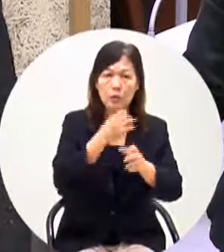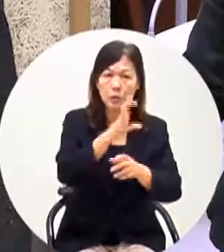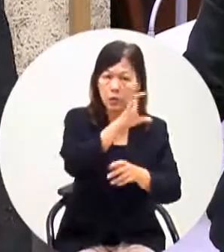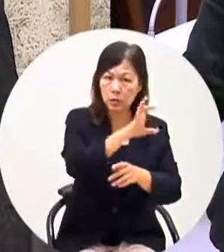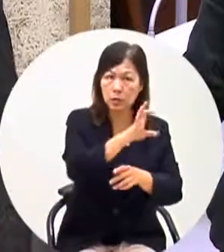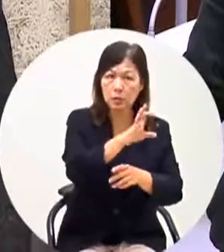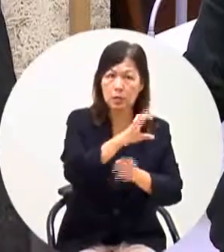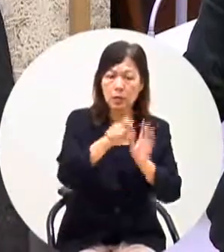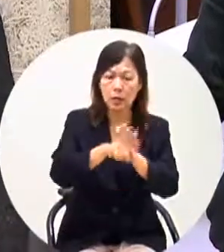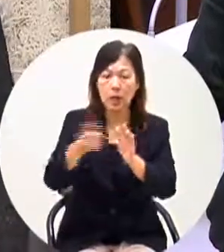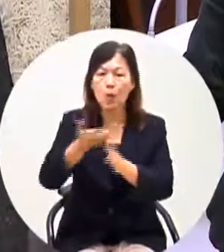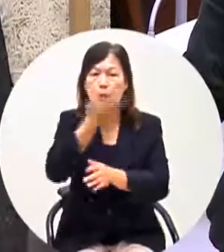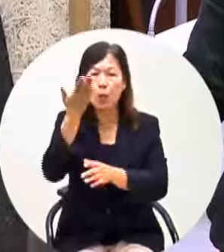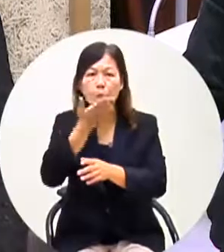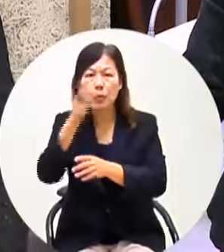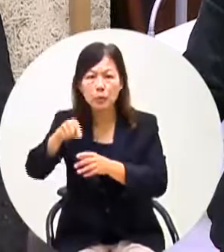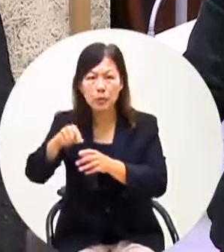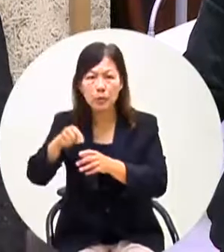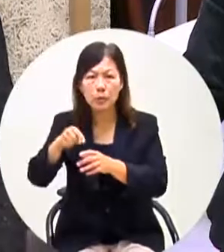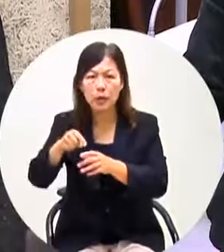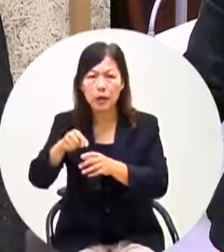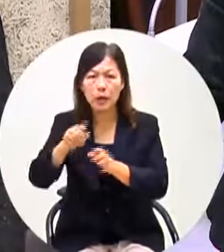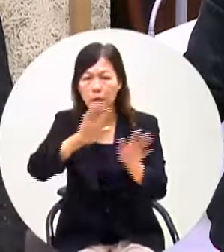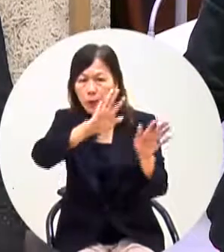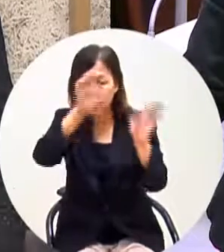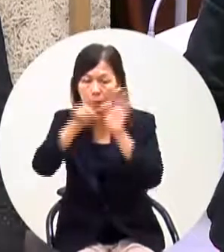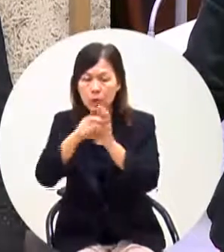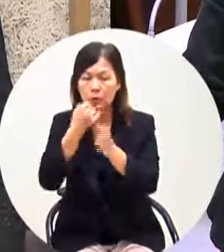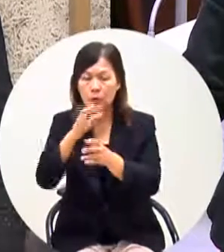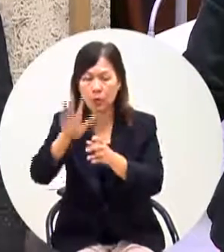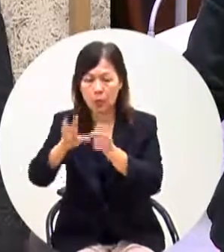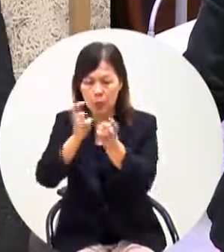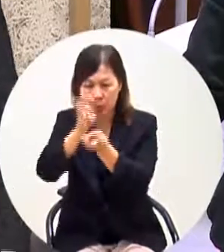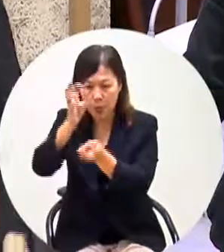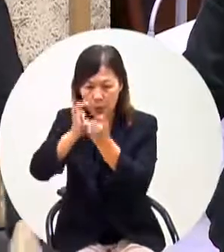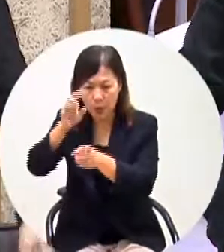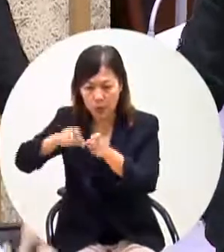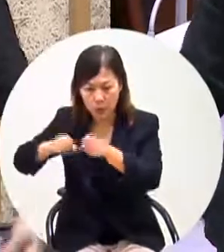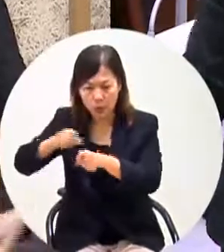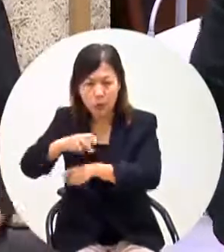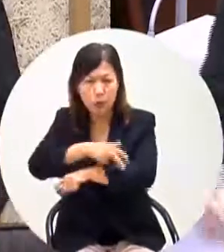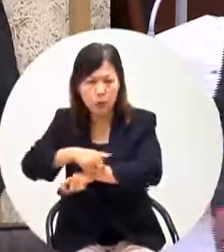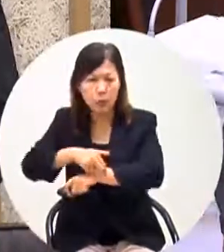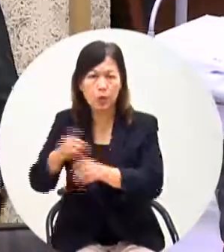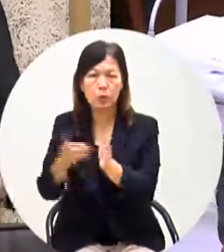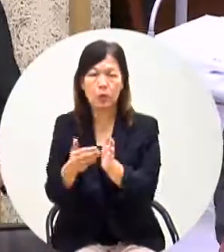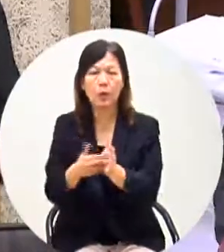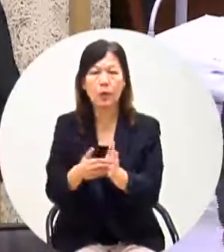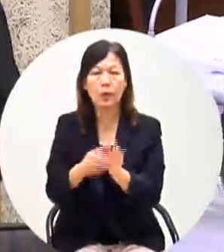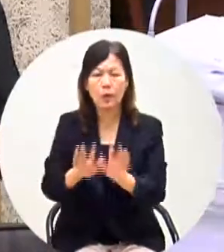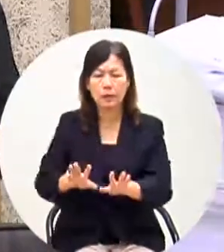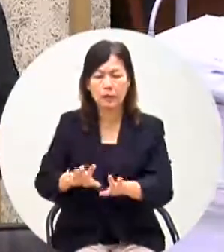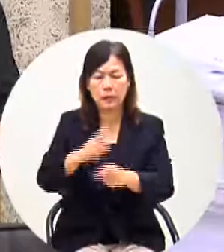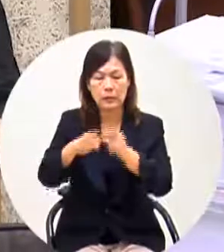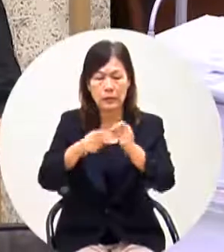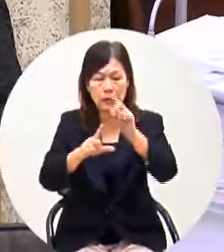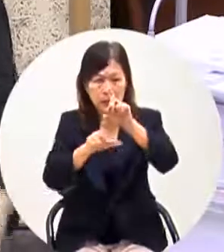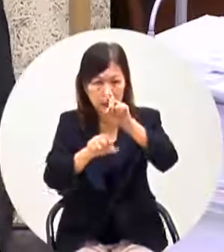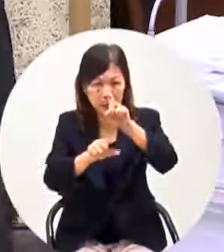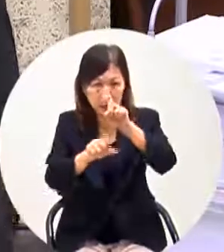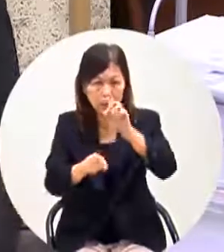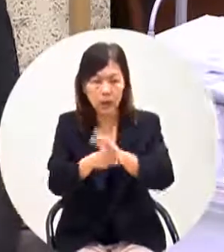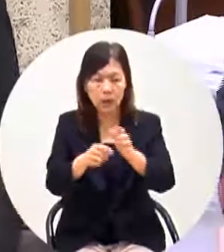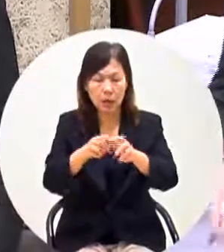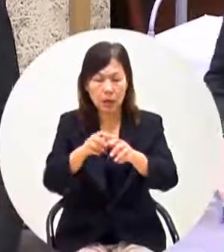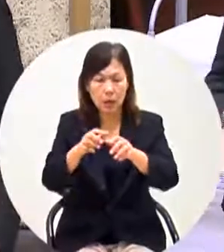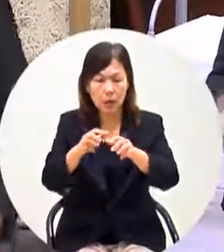分已经完成细设了。细部设计，那我们今年的11月呢，哈，我们完成设计之后呢，哈，我们预